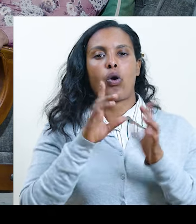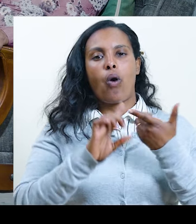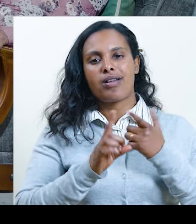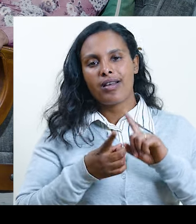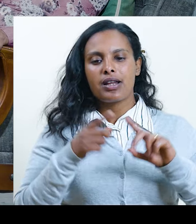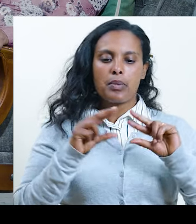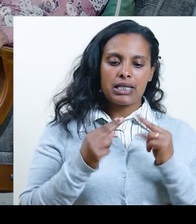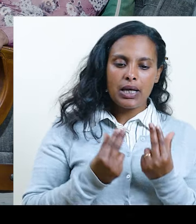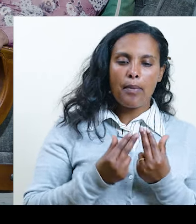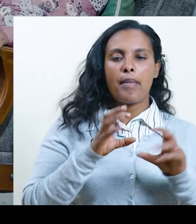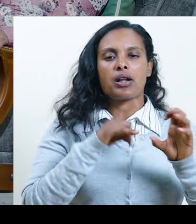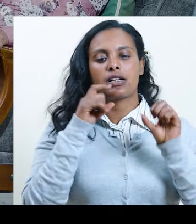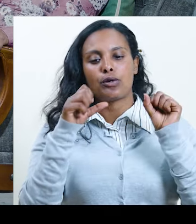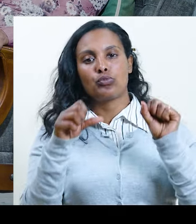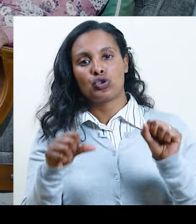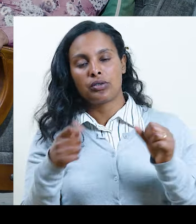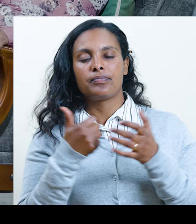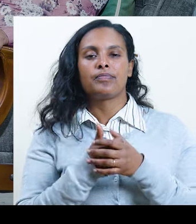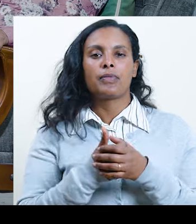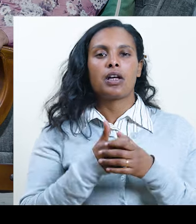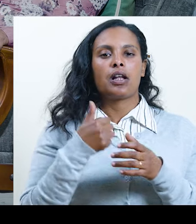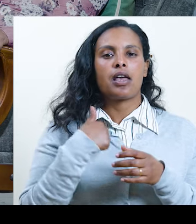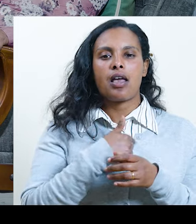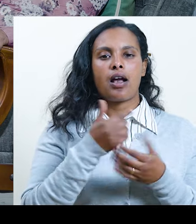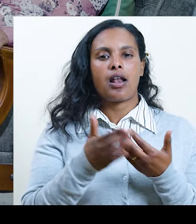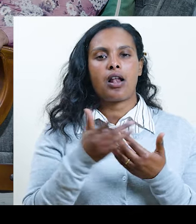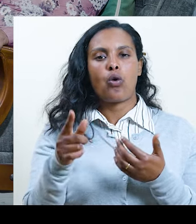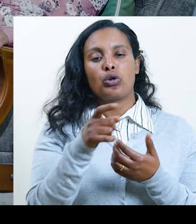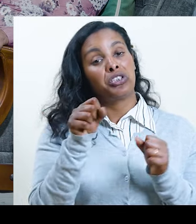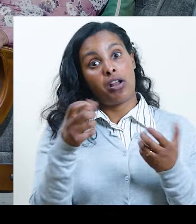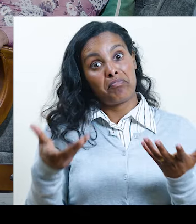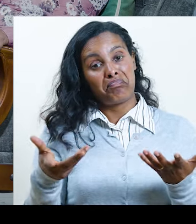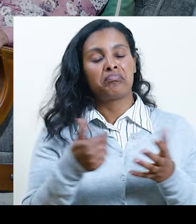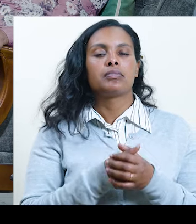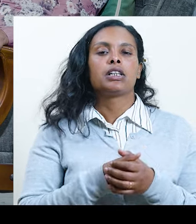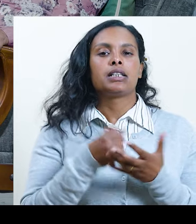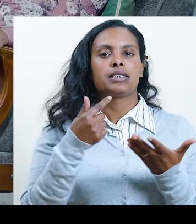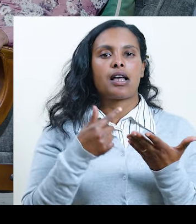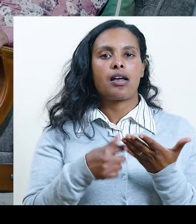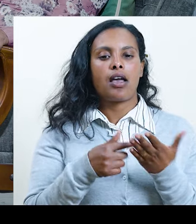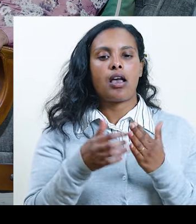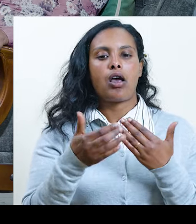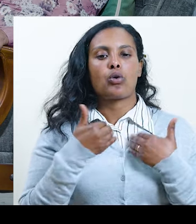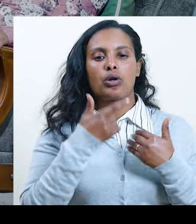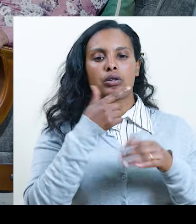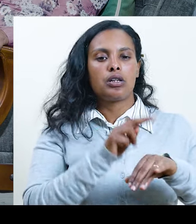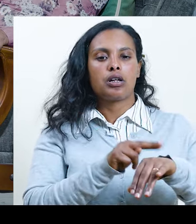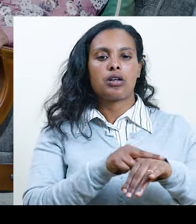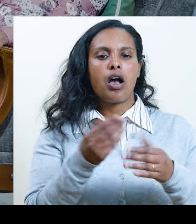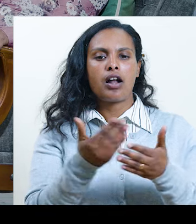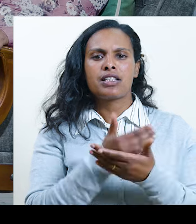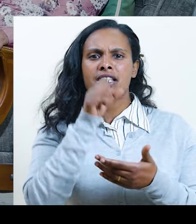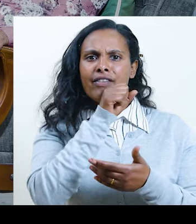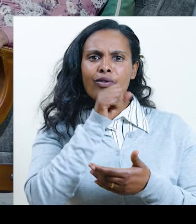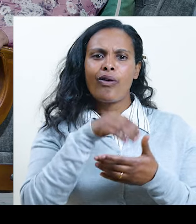እንደ ጓደኛ እንደ ቤተሰብ ማረግ ብንችል ለኛ ቀላል እኮ ሊሆን ይችላልና እዛ ያሉ ነርሶች አዲስ